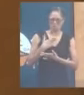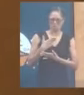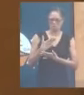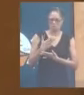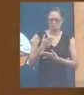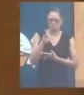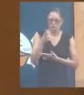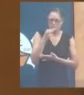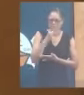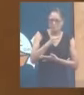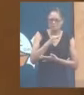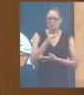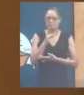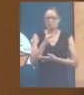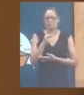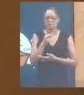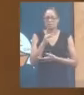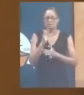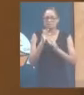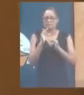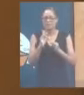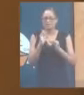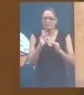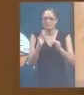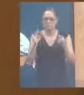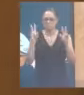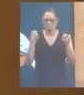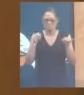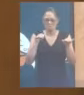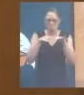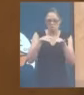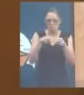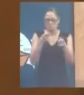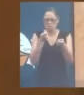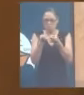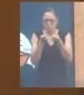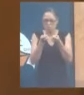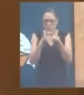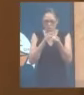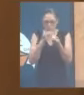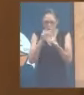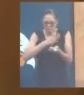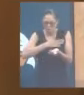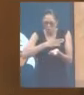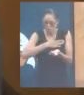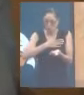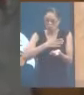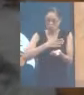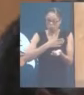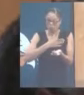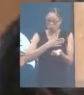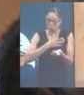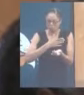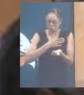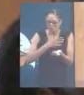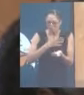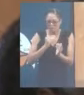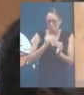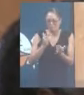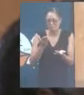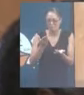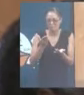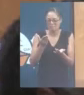puisque vous parlez de mode de gestion par la terreur. Vous vous rendez compte